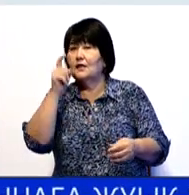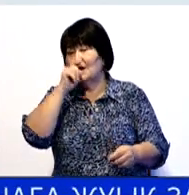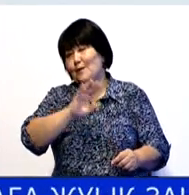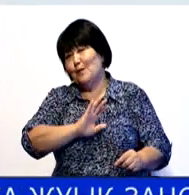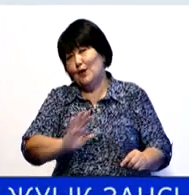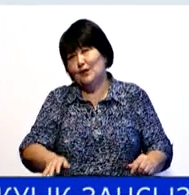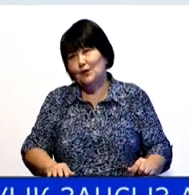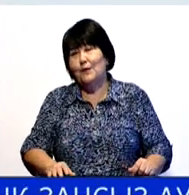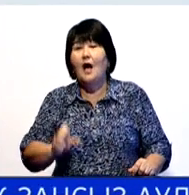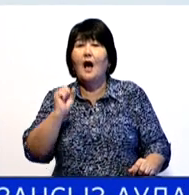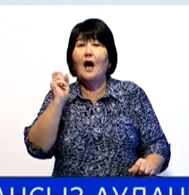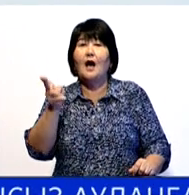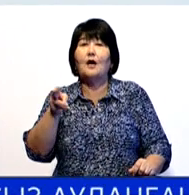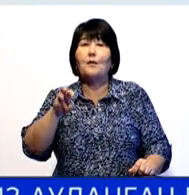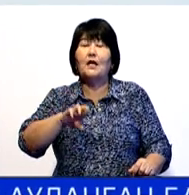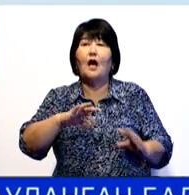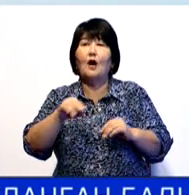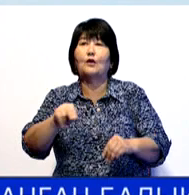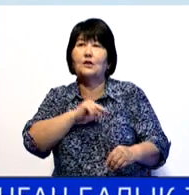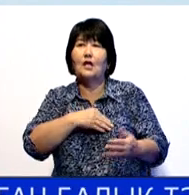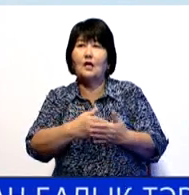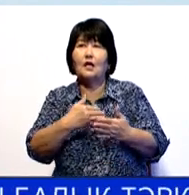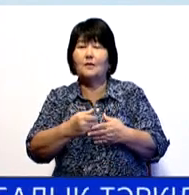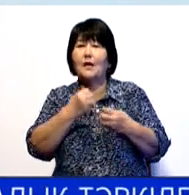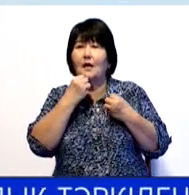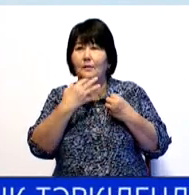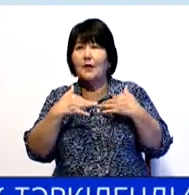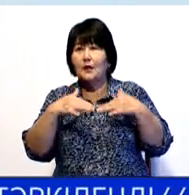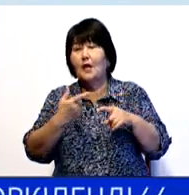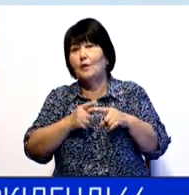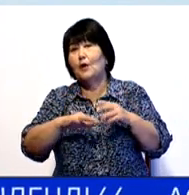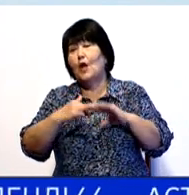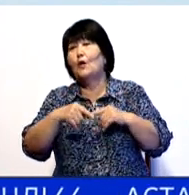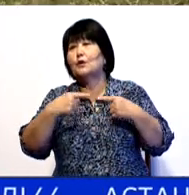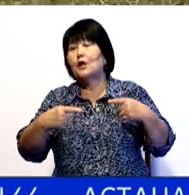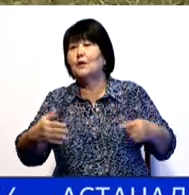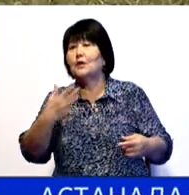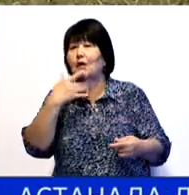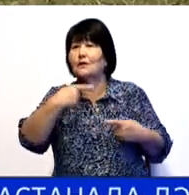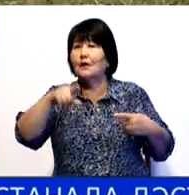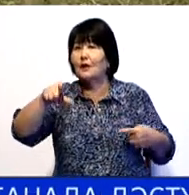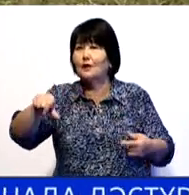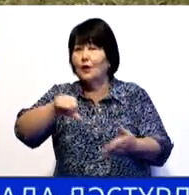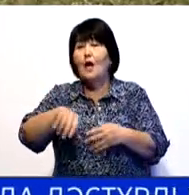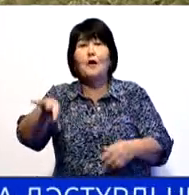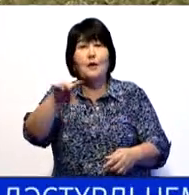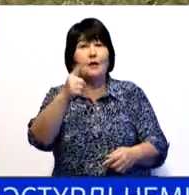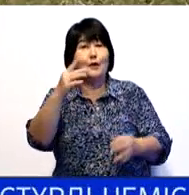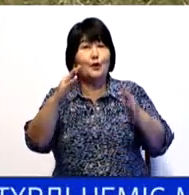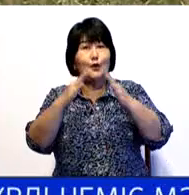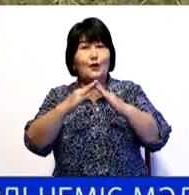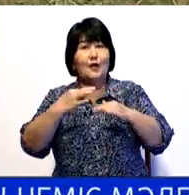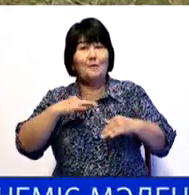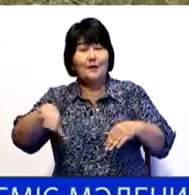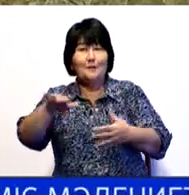жоқпыз. Ақмая ауылы осындай бейнеткеш жандармен берекеге кенеліп отыр. Бұл ауылда бірнеше ұлт өкілі тұрады, бірақ барлығы бір үйдің баласындай